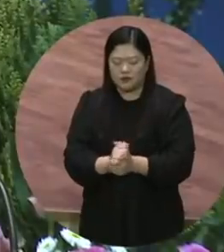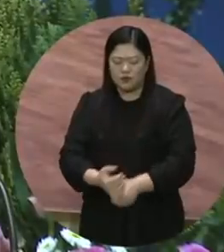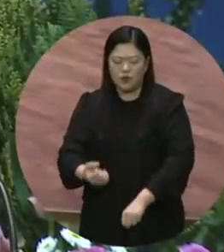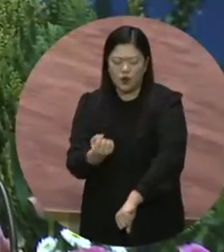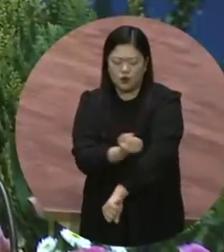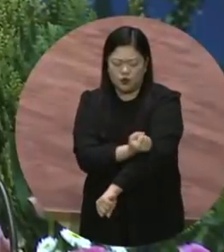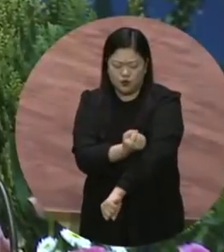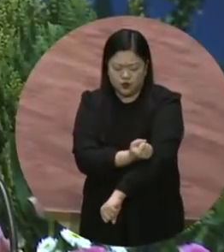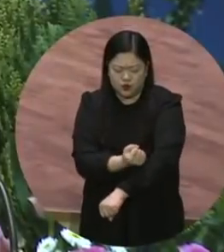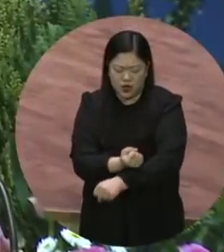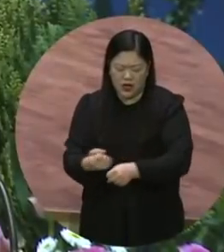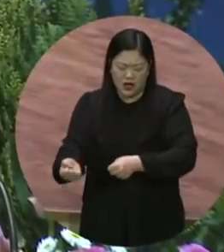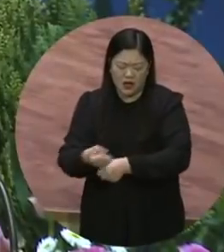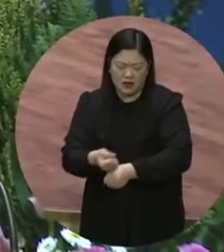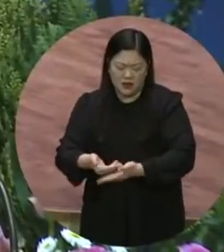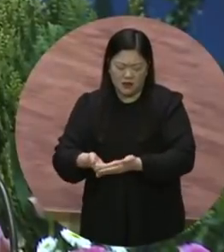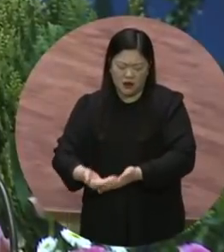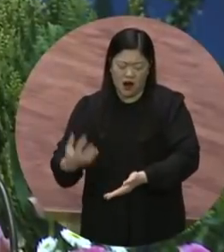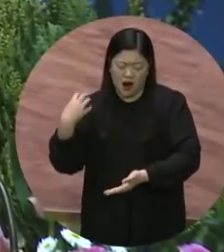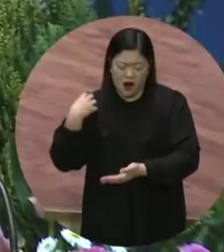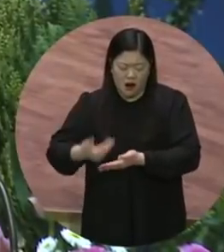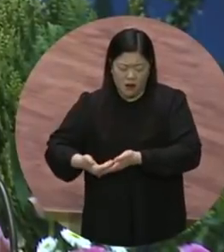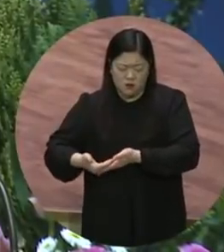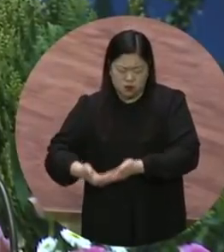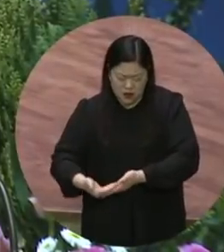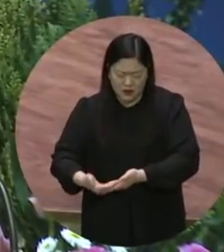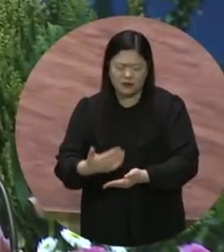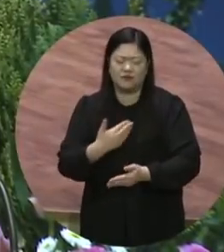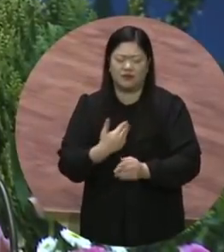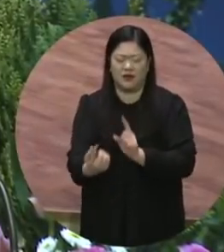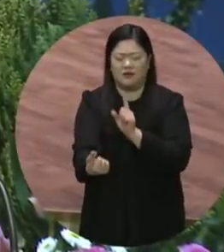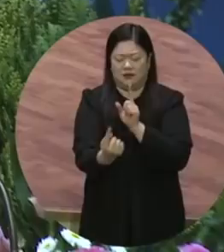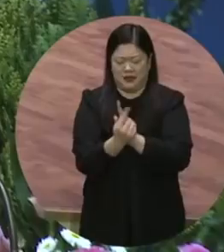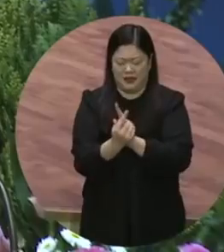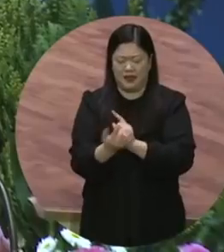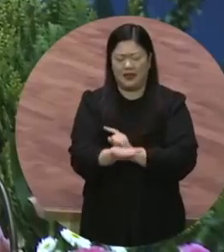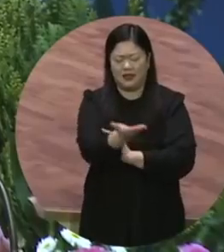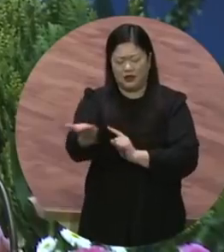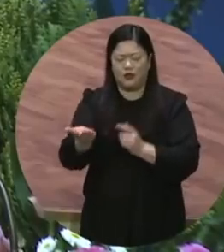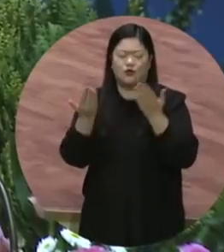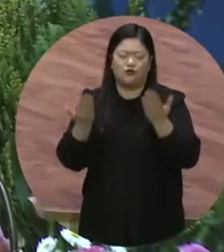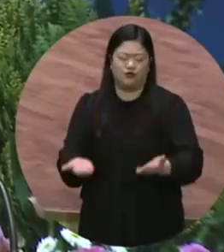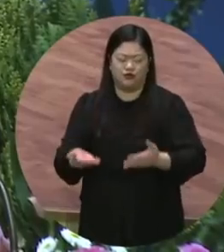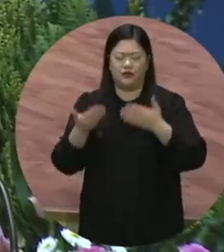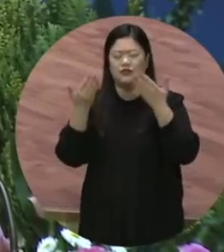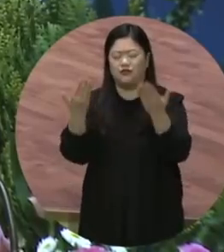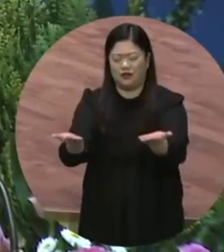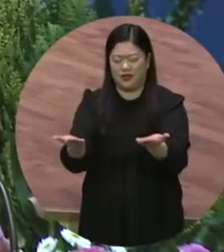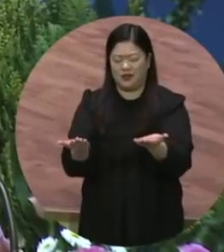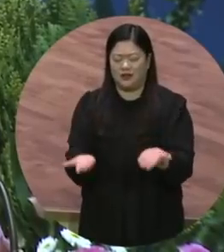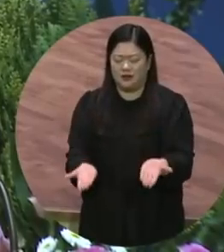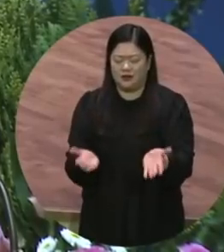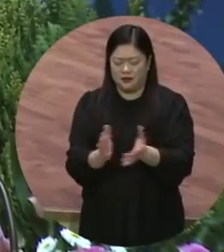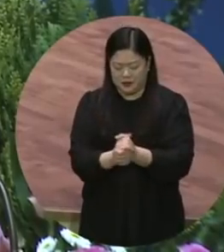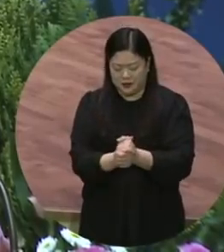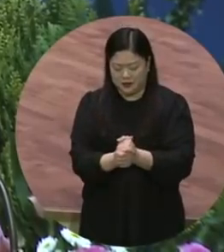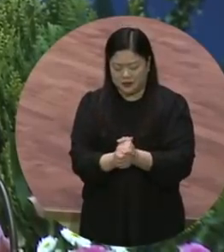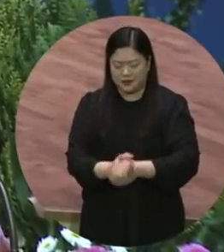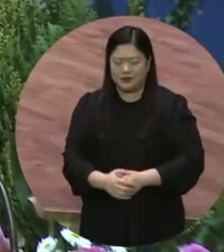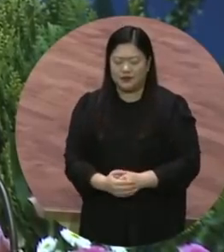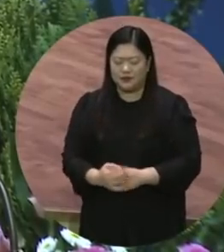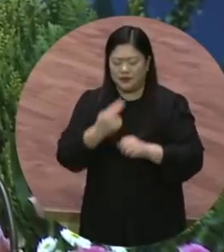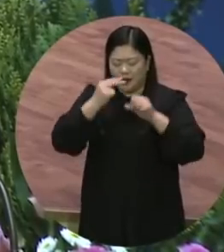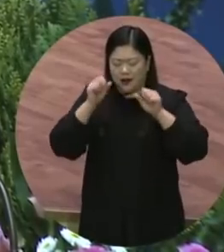수고하고 무거운 짐진 자들아 다 내게로 오라. 내가 너희를 쉬게 하리라. 아멘.